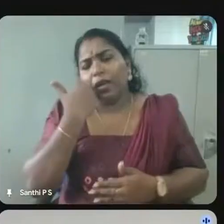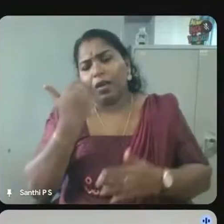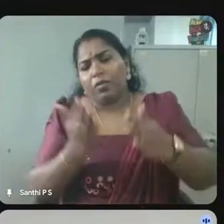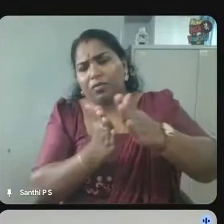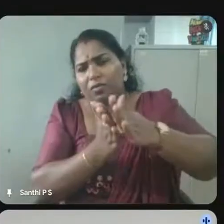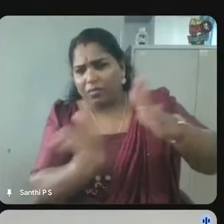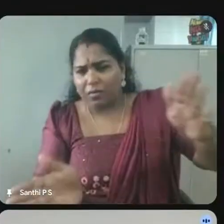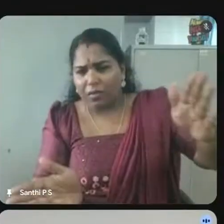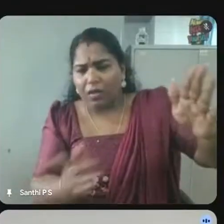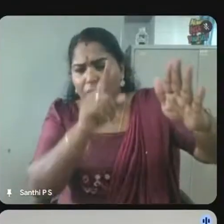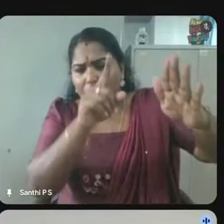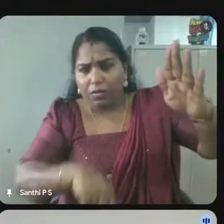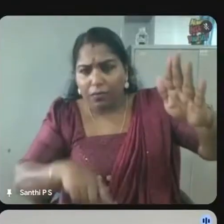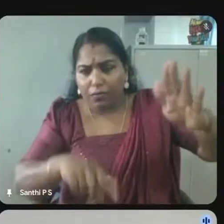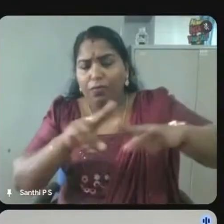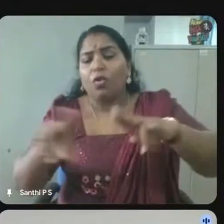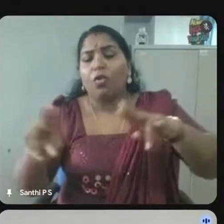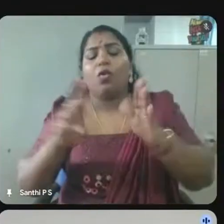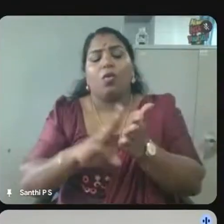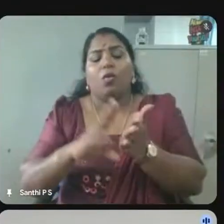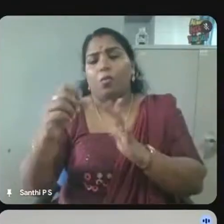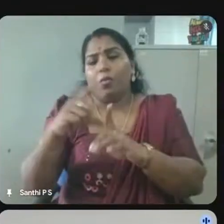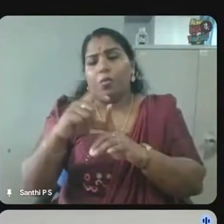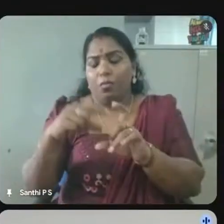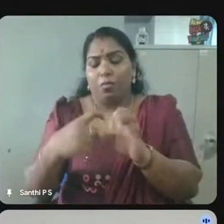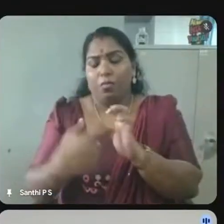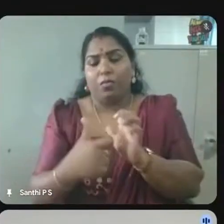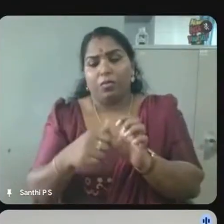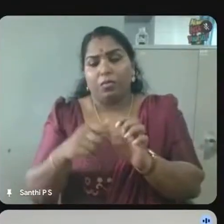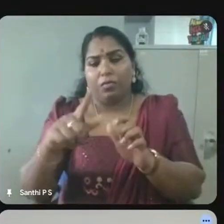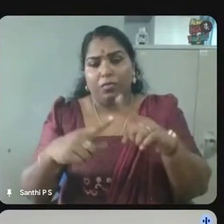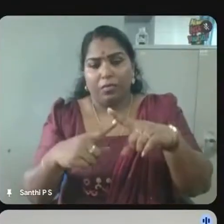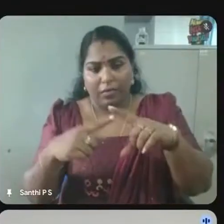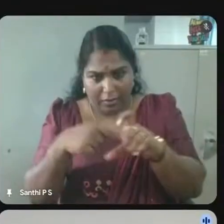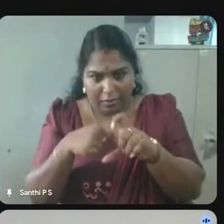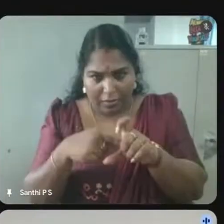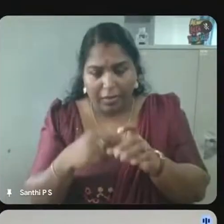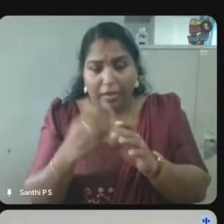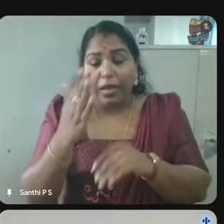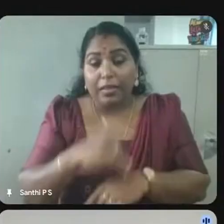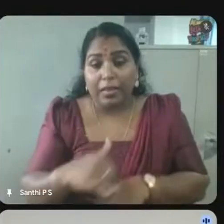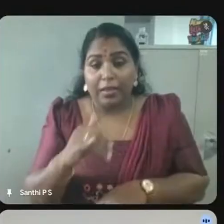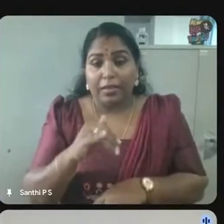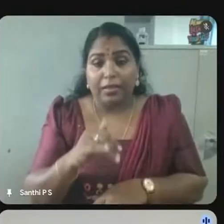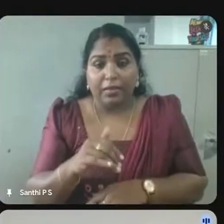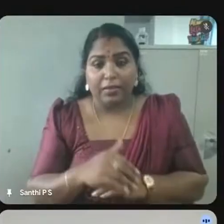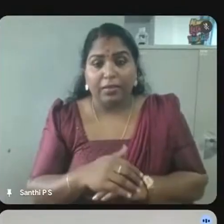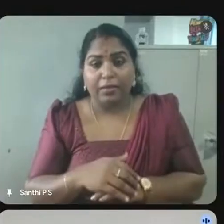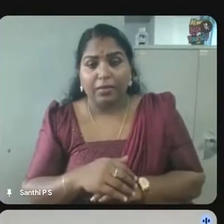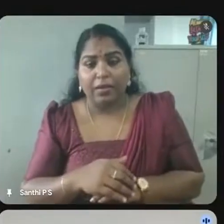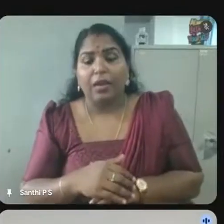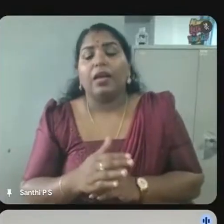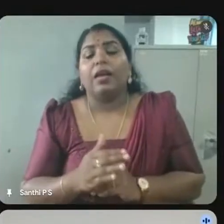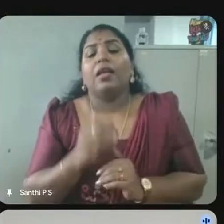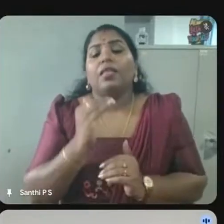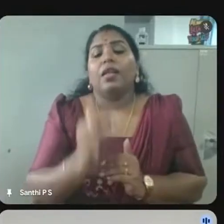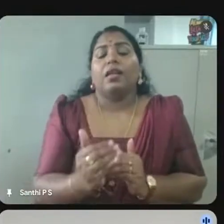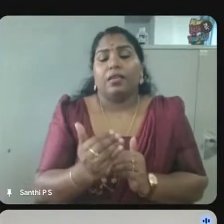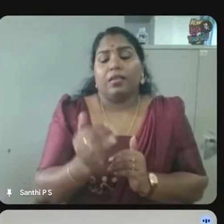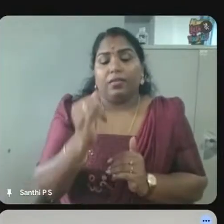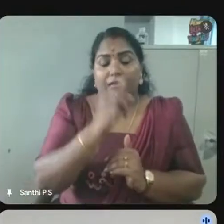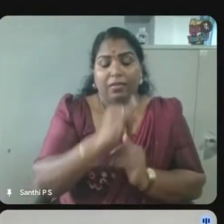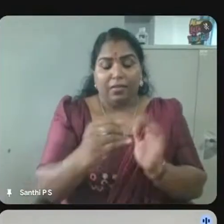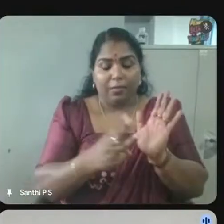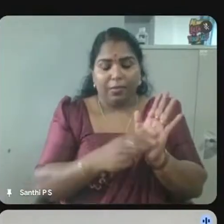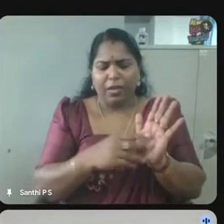വിഷ്വൽ ഇമ്പയർമെന്റ് എന്ന് പറയുന്നു. അതിനു മുകളിലായിട്ടുള്ള കാഴ്ചക്കുറവ് 6 അടി മുതൽ 3 അടി വരെ ഈ ആദ്യത്തെ അക്ഷരം വായിക്കാൻ പറ്റുന്ന